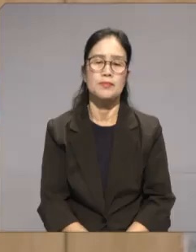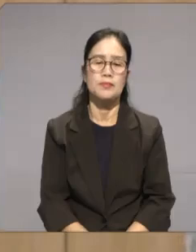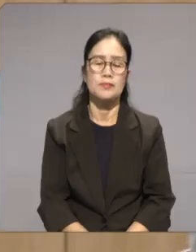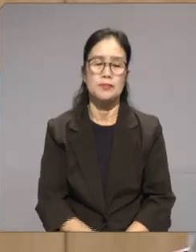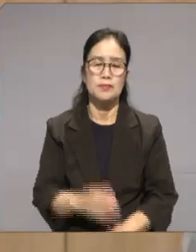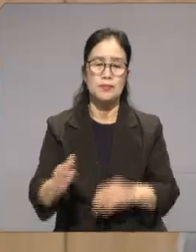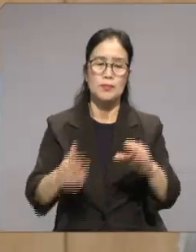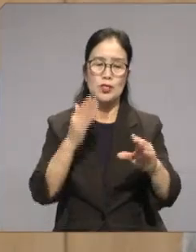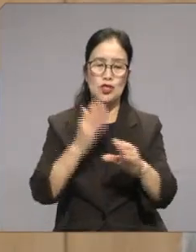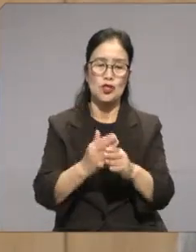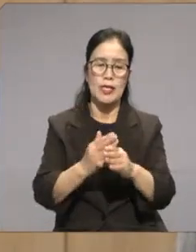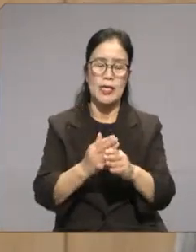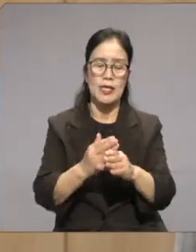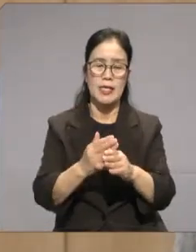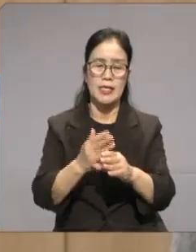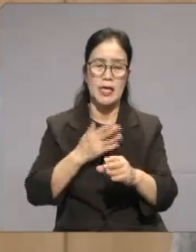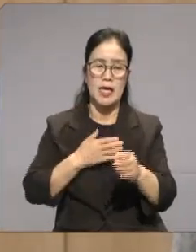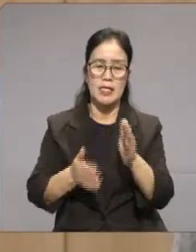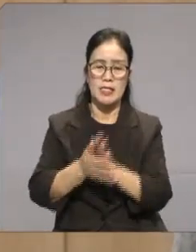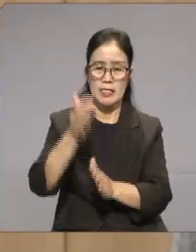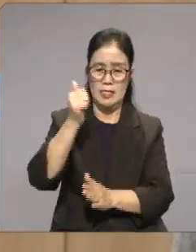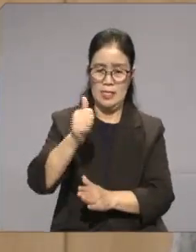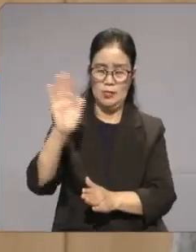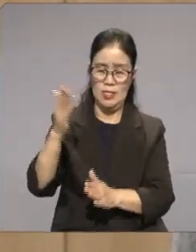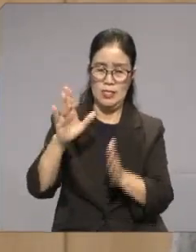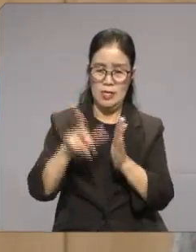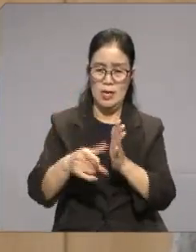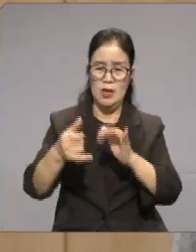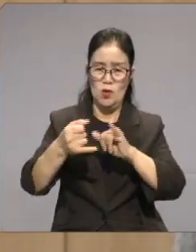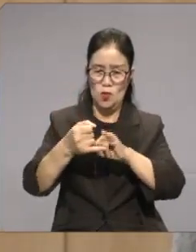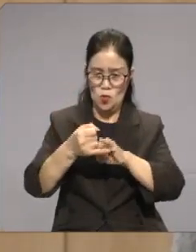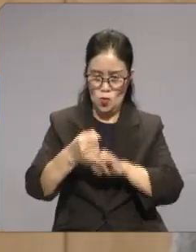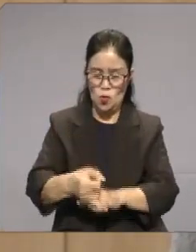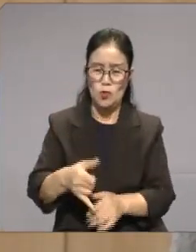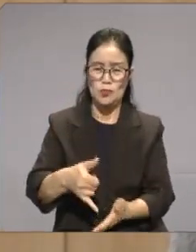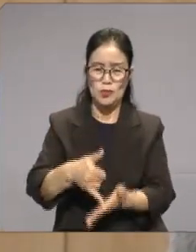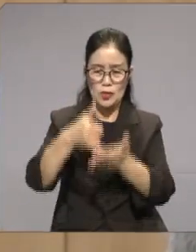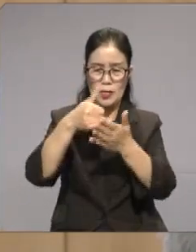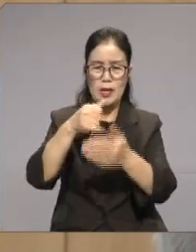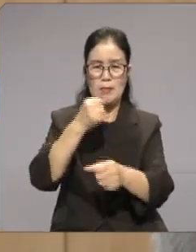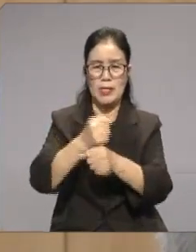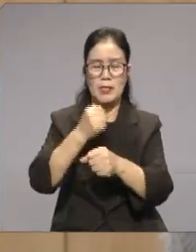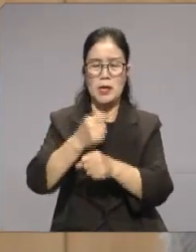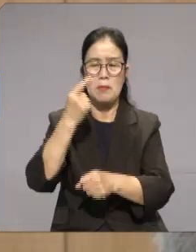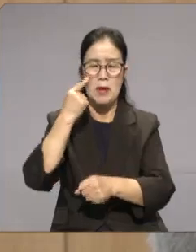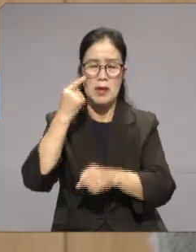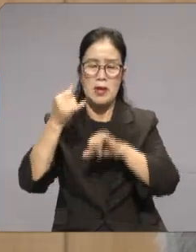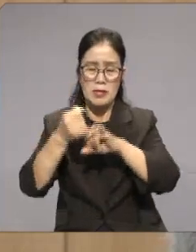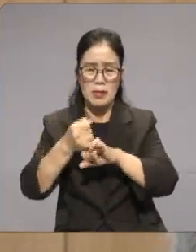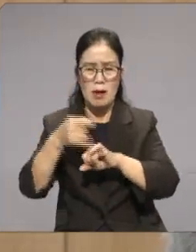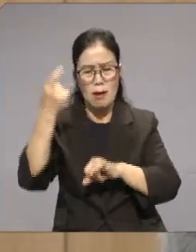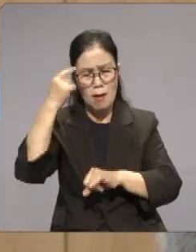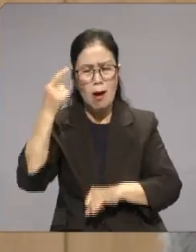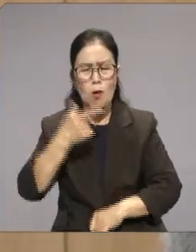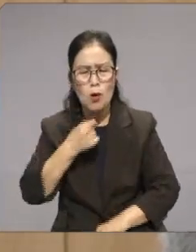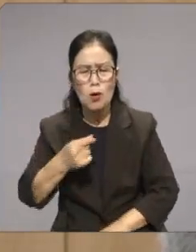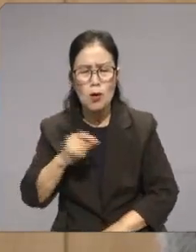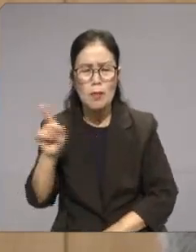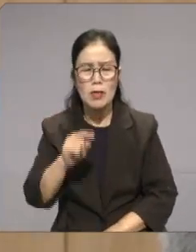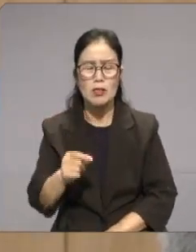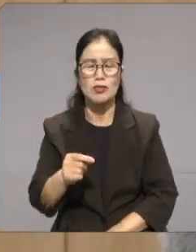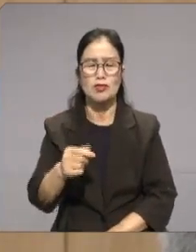그중에 정말 제가 시장이 됐을 때 꼭 제대로 품격 있게 만들어 봐야 되겠다 싶었던 것이 바로 추동